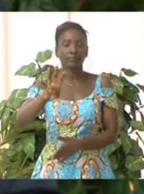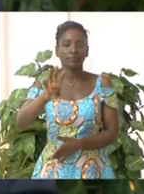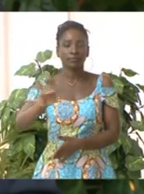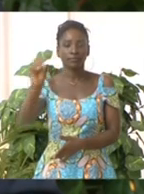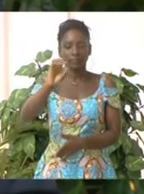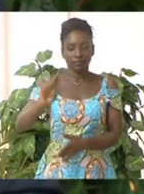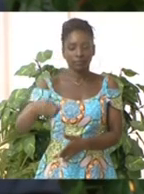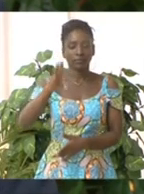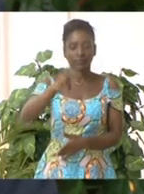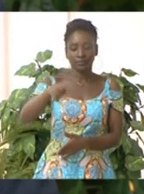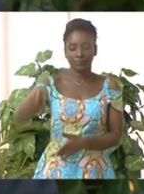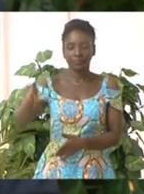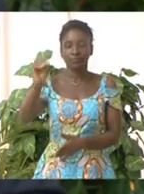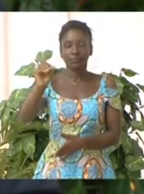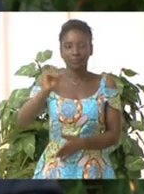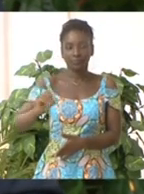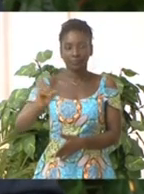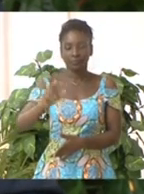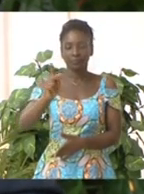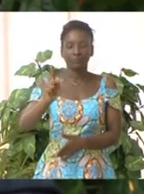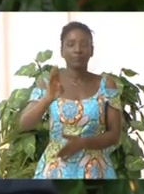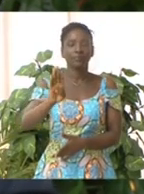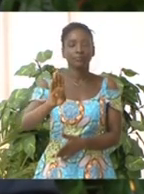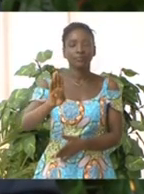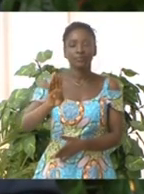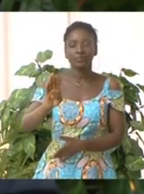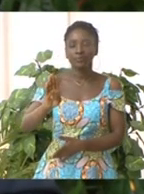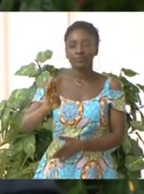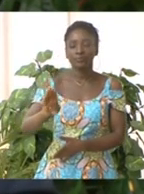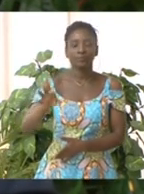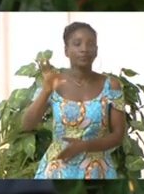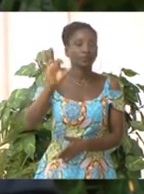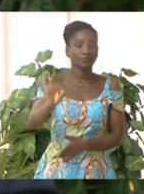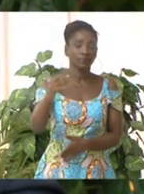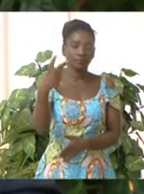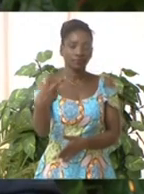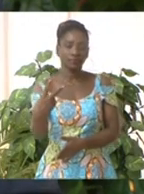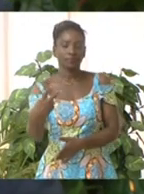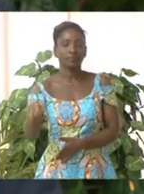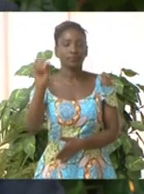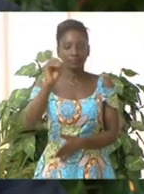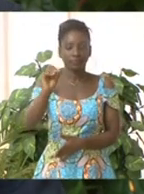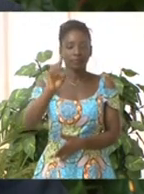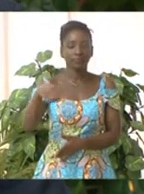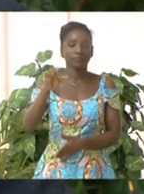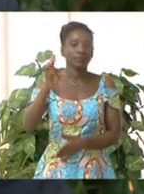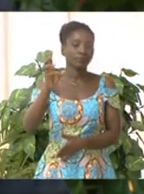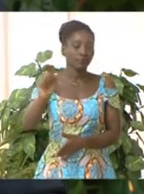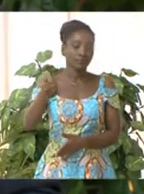soit 0,22%. Kwadio Conan Bertin, 92, soit